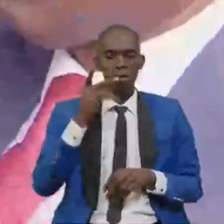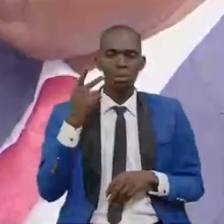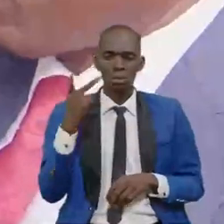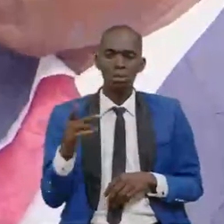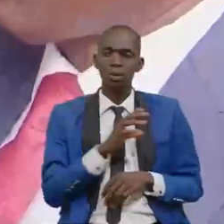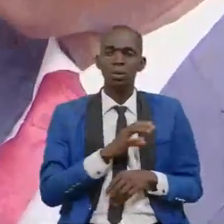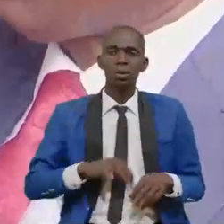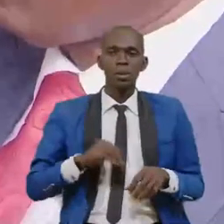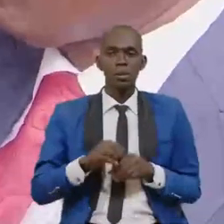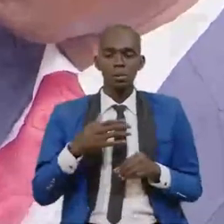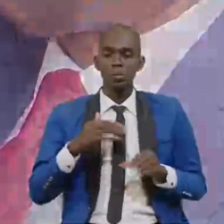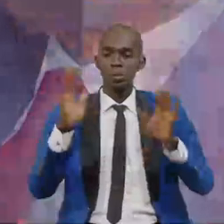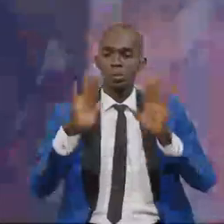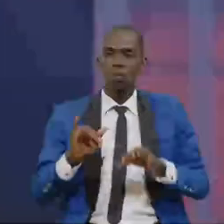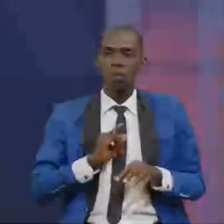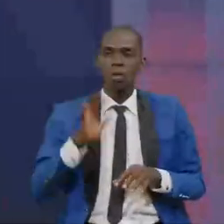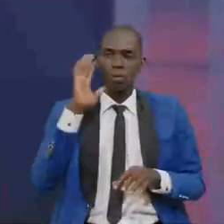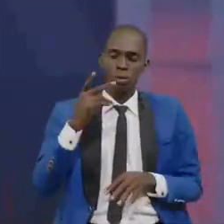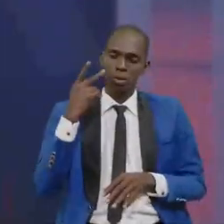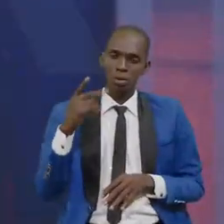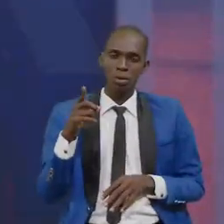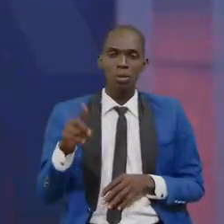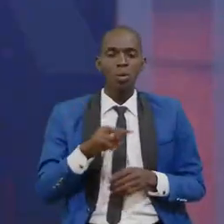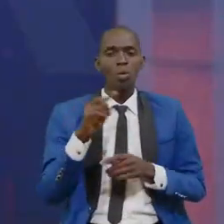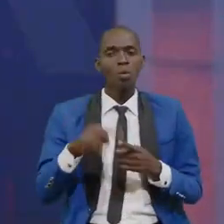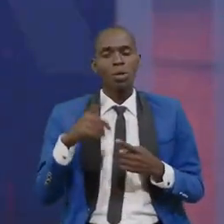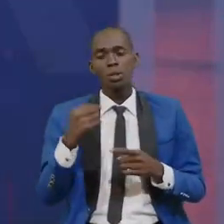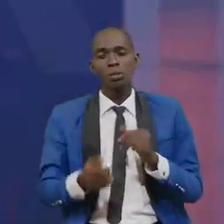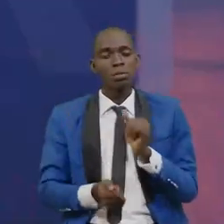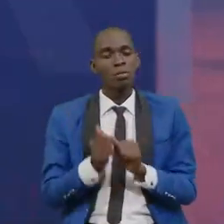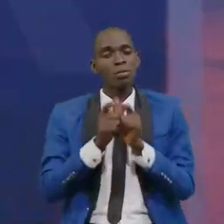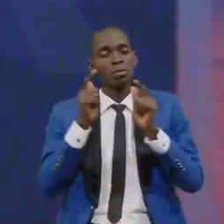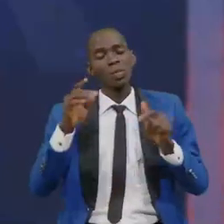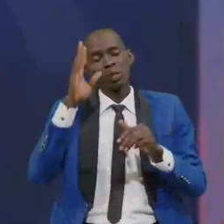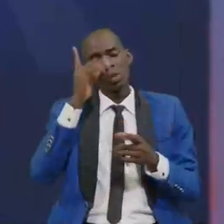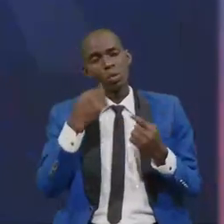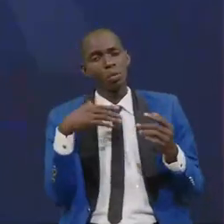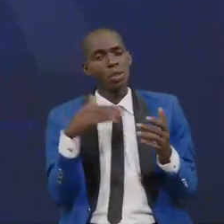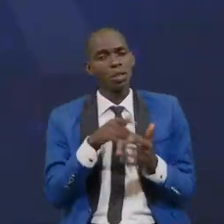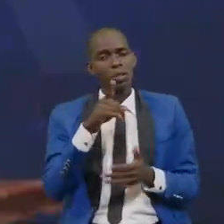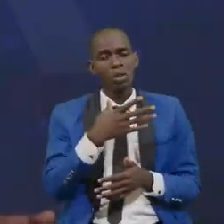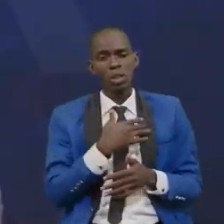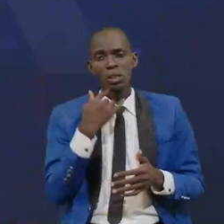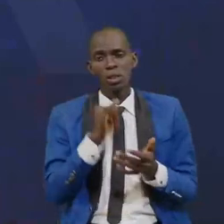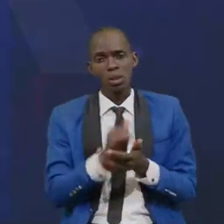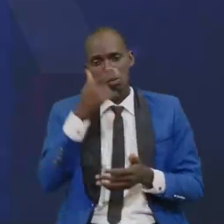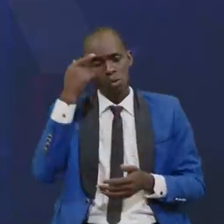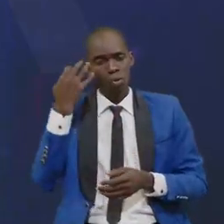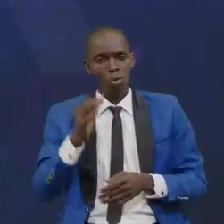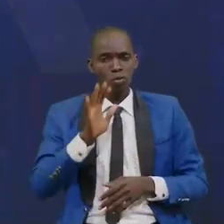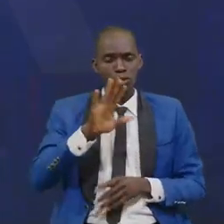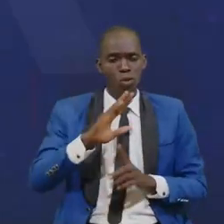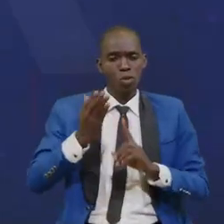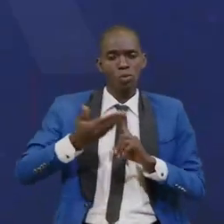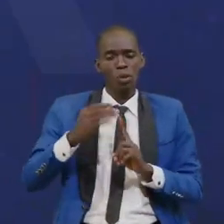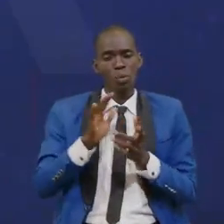verrai. Quand le plus grand des hommes viennent contre toi et ils disent à cause de ta